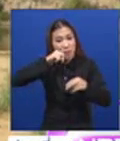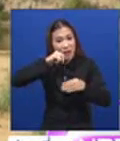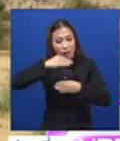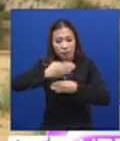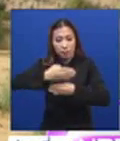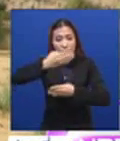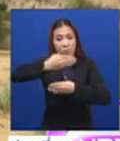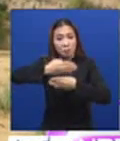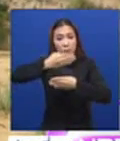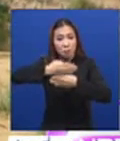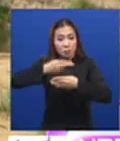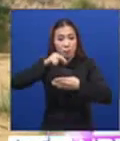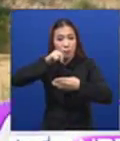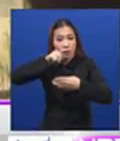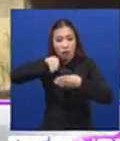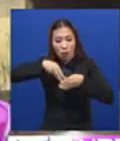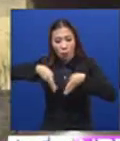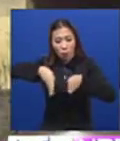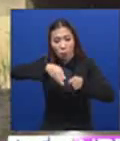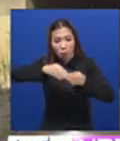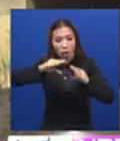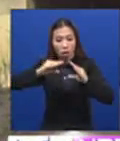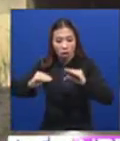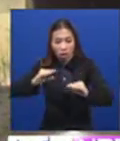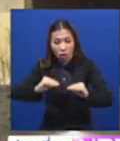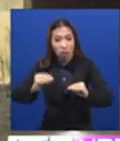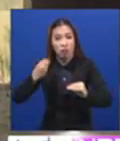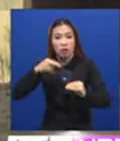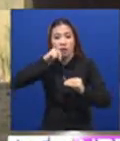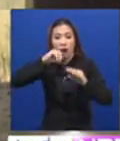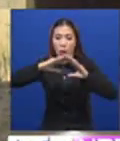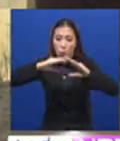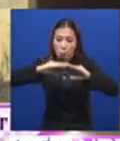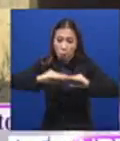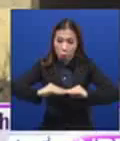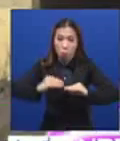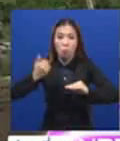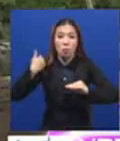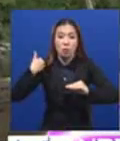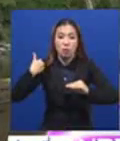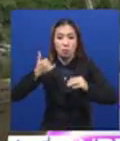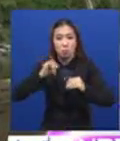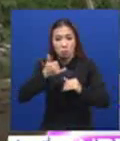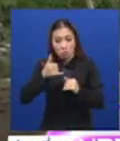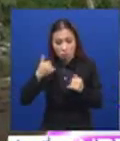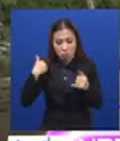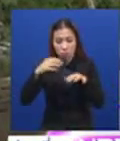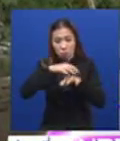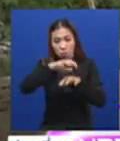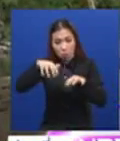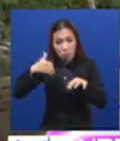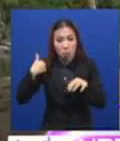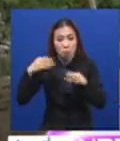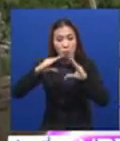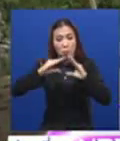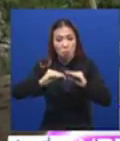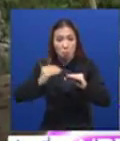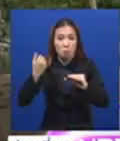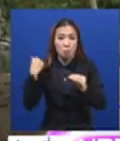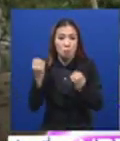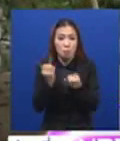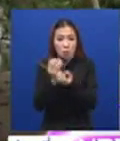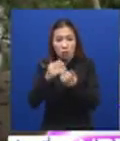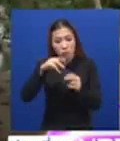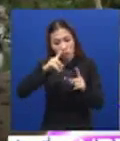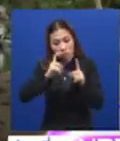ี่ซึงเป็นหลำน้ำสายหักที่ไลผ่านมีปริมาณน้ำลดลง และบางช่วงเริ่มแ้งขอดอย่รดเร็วจนเหสัน